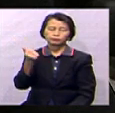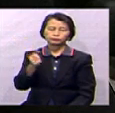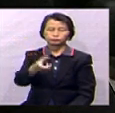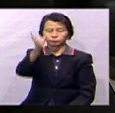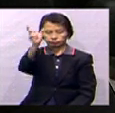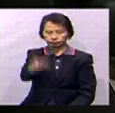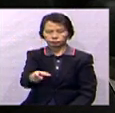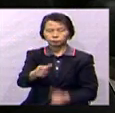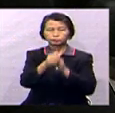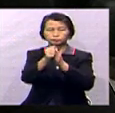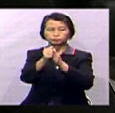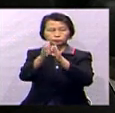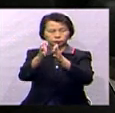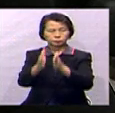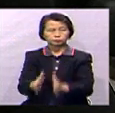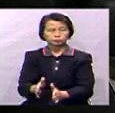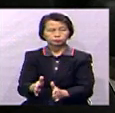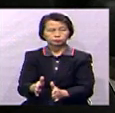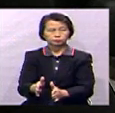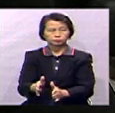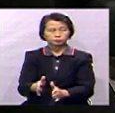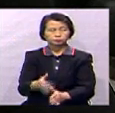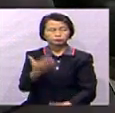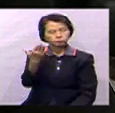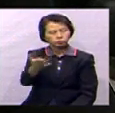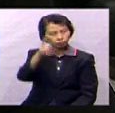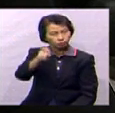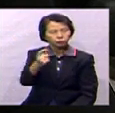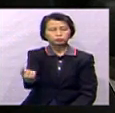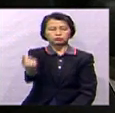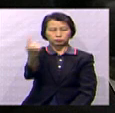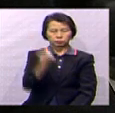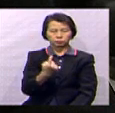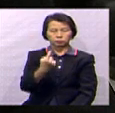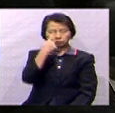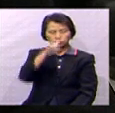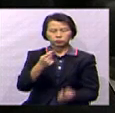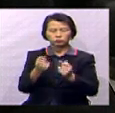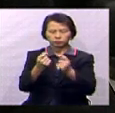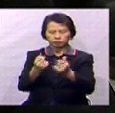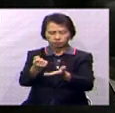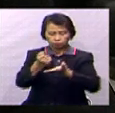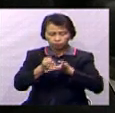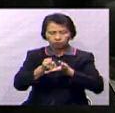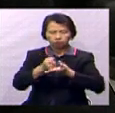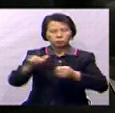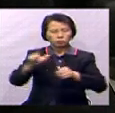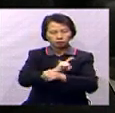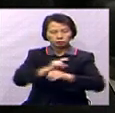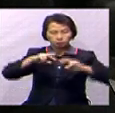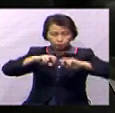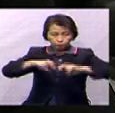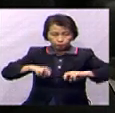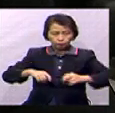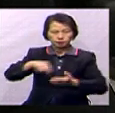sebagai pemimpin beliau tampil untuk menyegerakan, melengkapkan siasatan